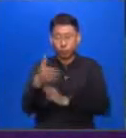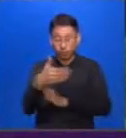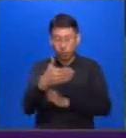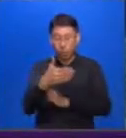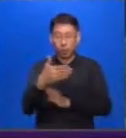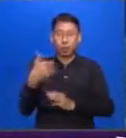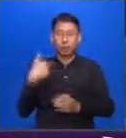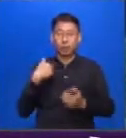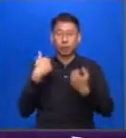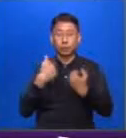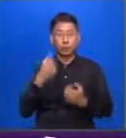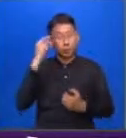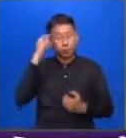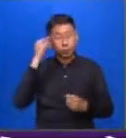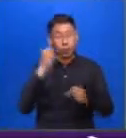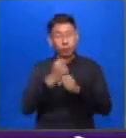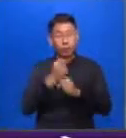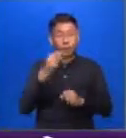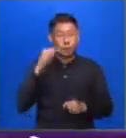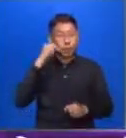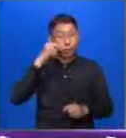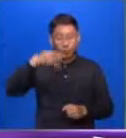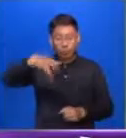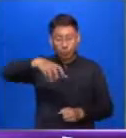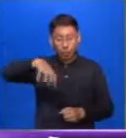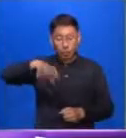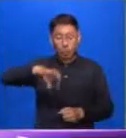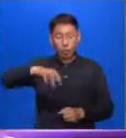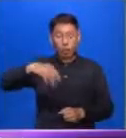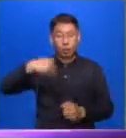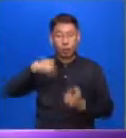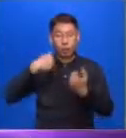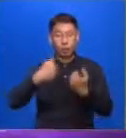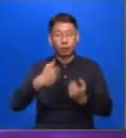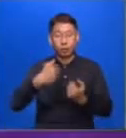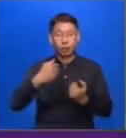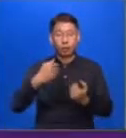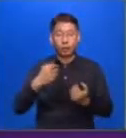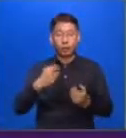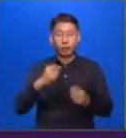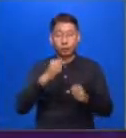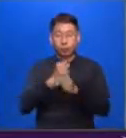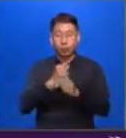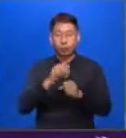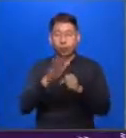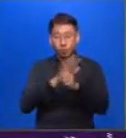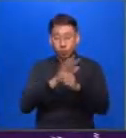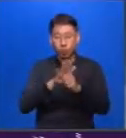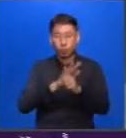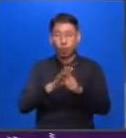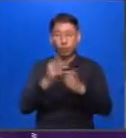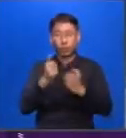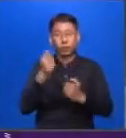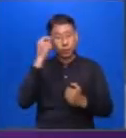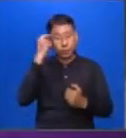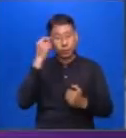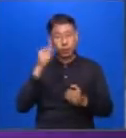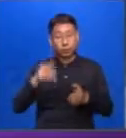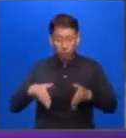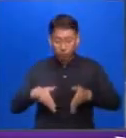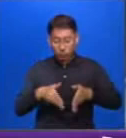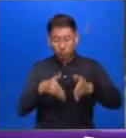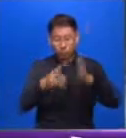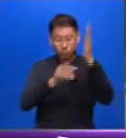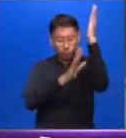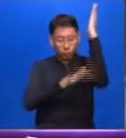ส่วนเรื่องของการผลิตน้ำประปาตอนนี้ยังคงมีน้ำดิบสำหรับเข้ากระบวนการผลิตที่เพียงพอเนื่องจากว่าโครงการชลประทานสงขลา